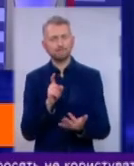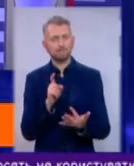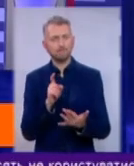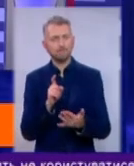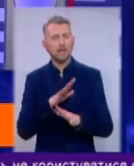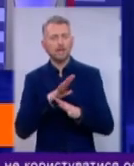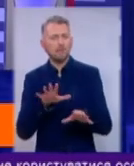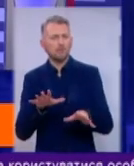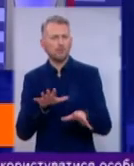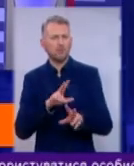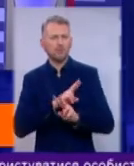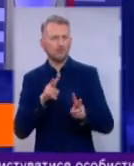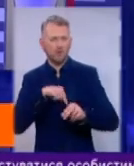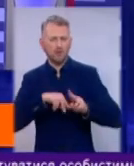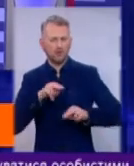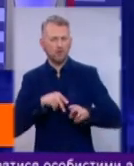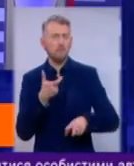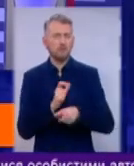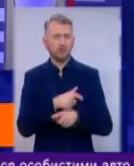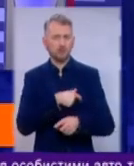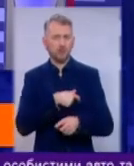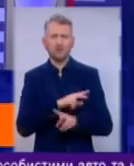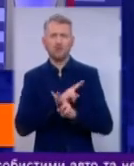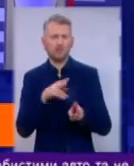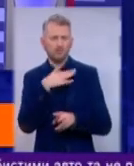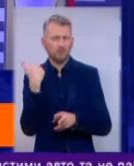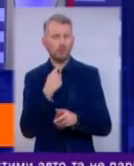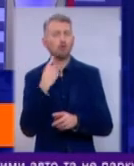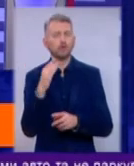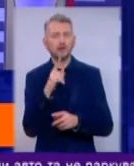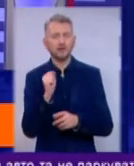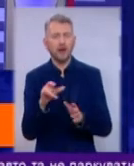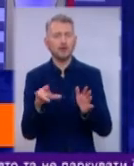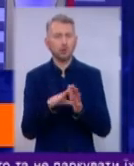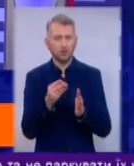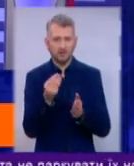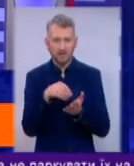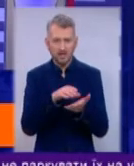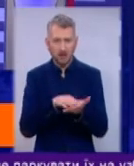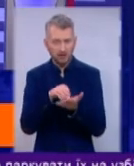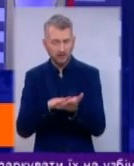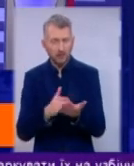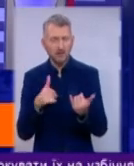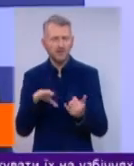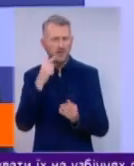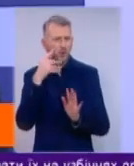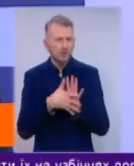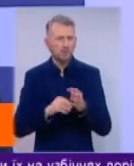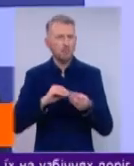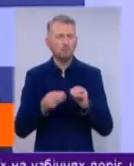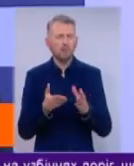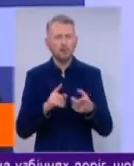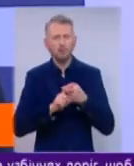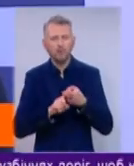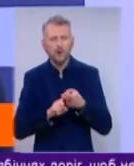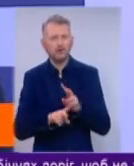не був особливо налаштований, більшість депутатів, наприклад, там голосувати за ті ж самі електронні декларації. Хоч зараз ми розуміємо всі проблеми, які з цим пов'язані, що